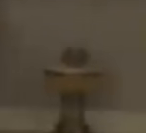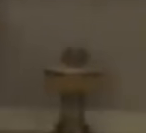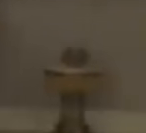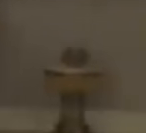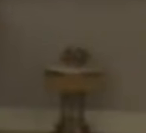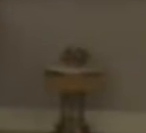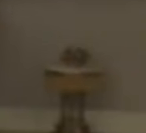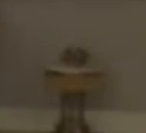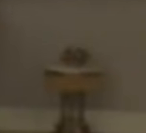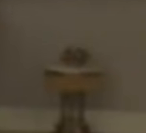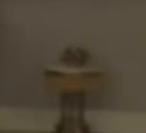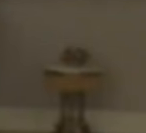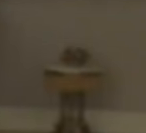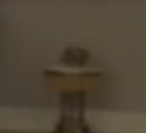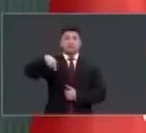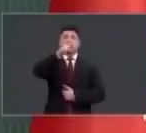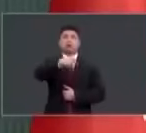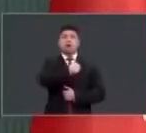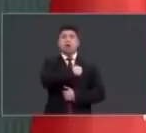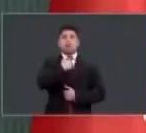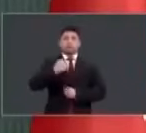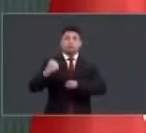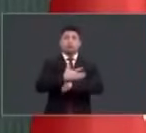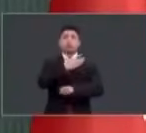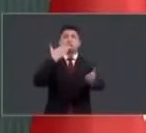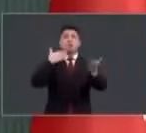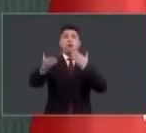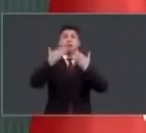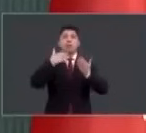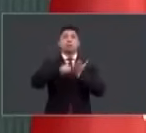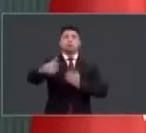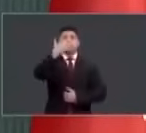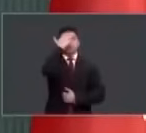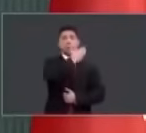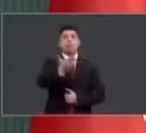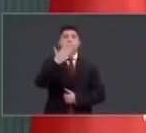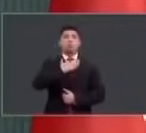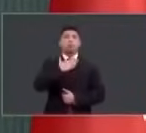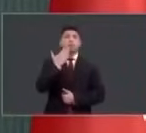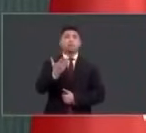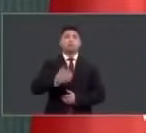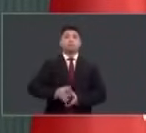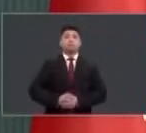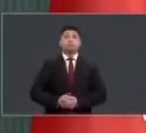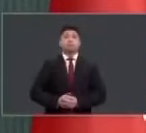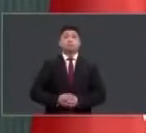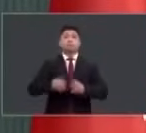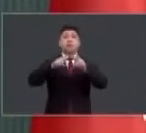Έχω την αίσθηση, νομίζω ότι όλοι και οι τρεις μας την έχουμε και όλοι όσοι μας παρακολουθούν, ότι έχουμε υποχωρήσει πολύ